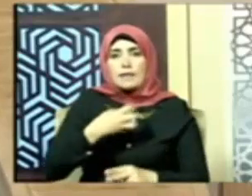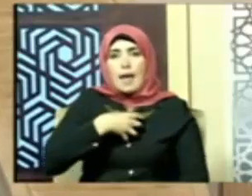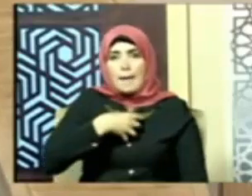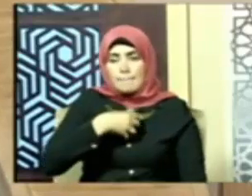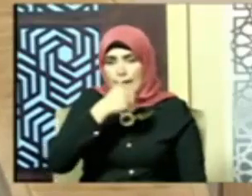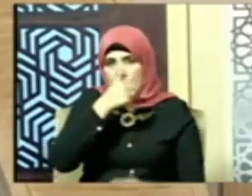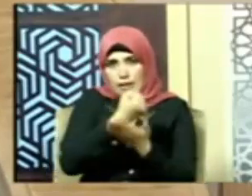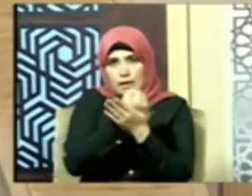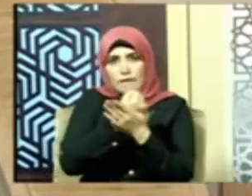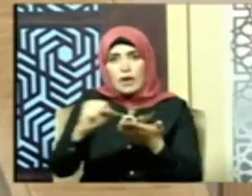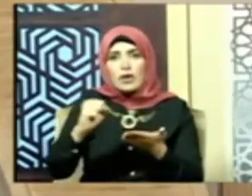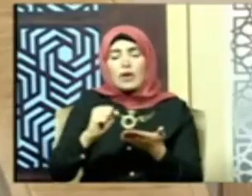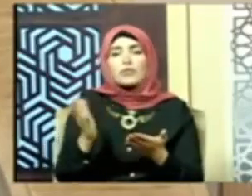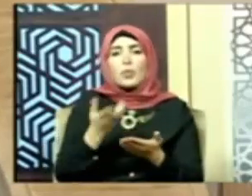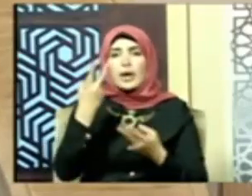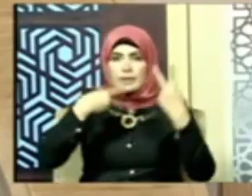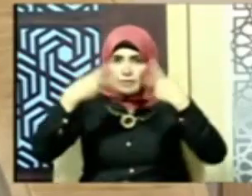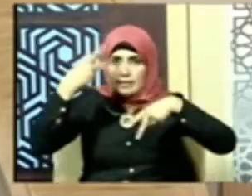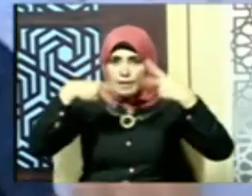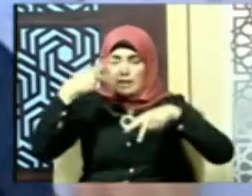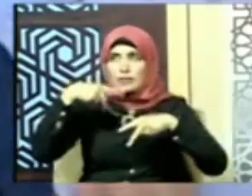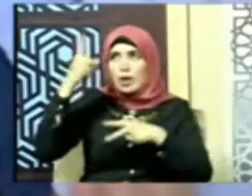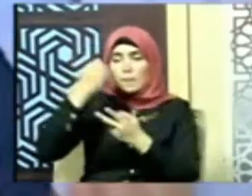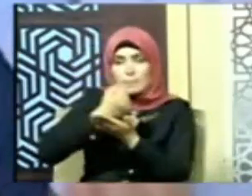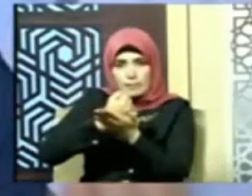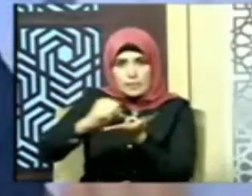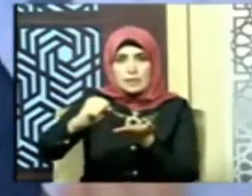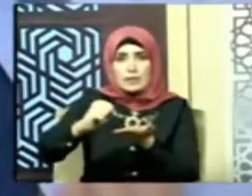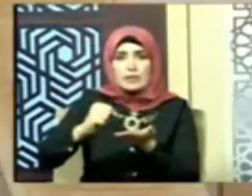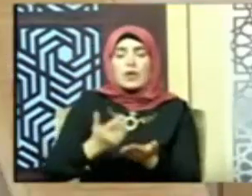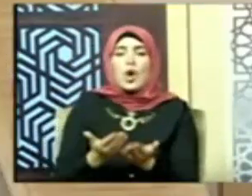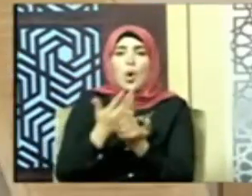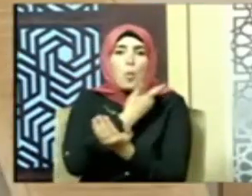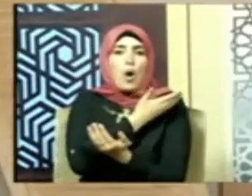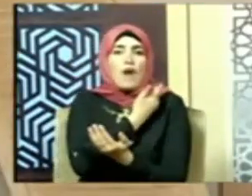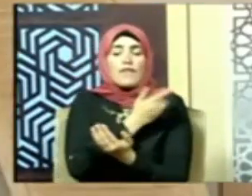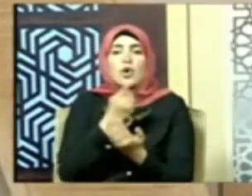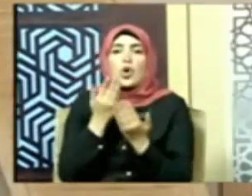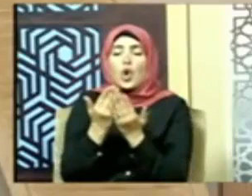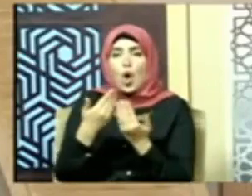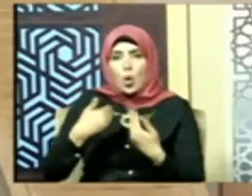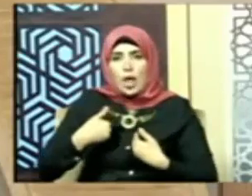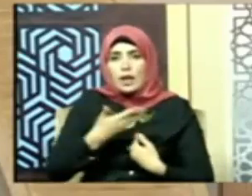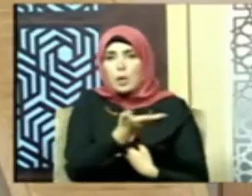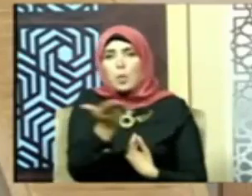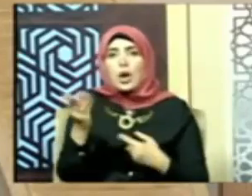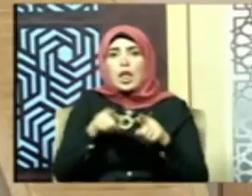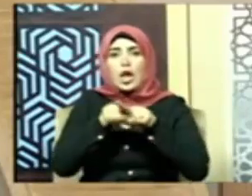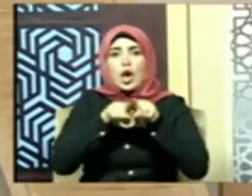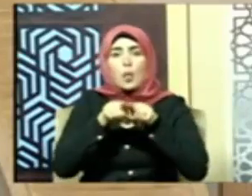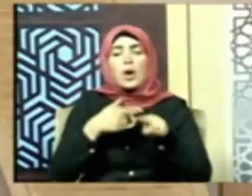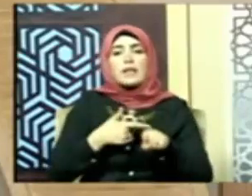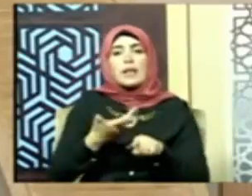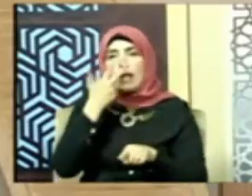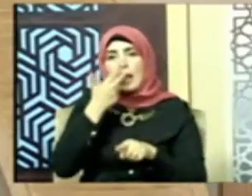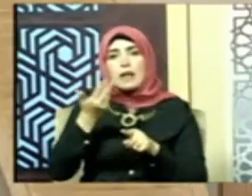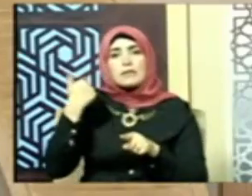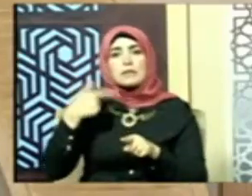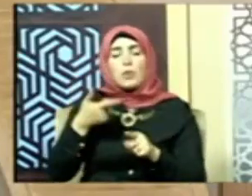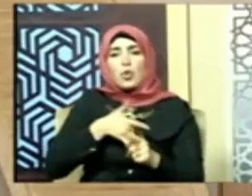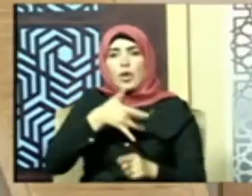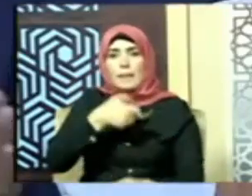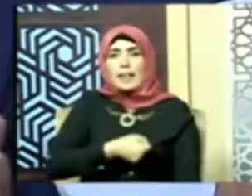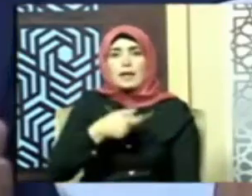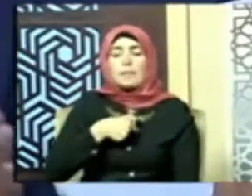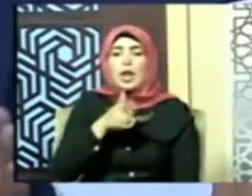فرجته، ولا دينا إلا سددته. واغفر اللهم لنا ولإخواننا الذين سبقونا